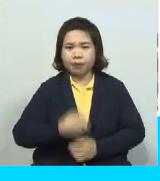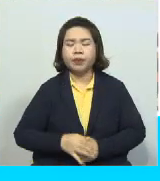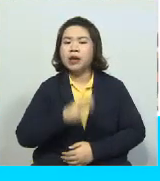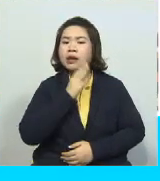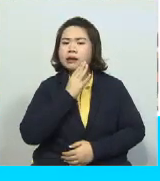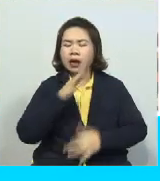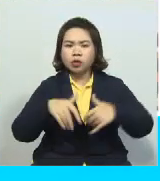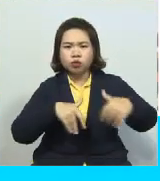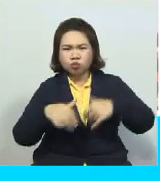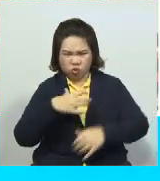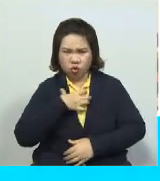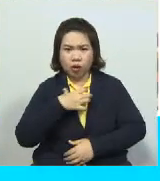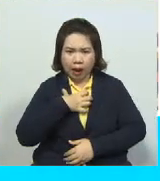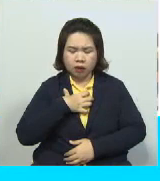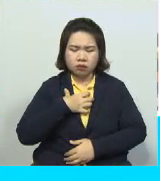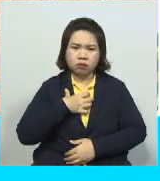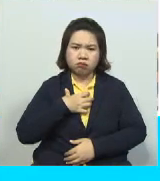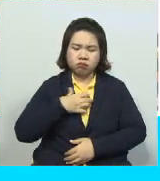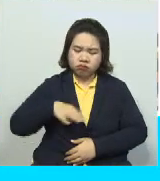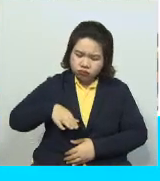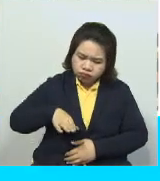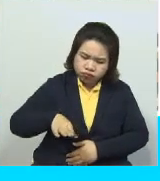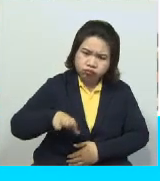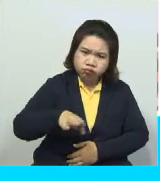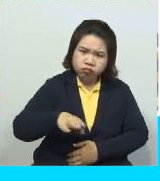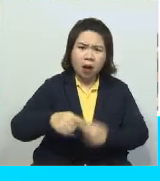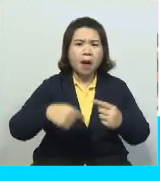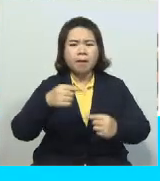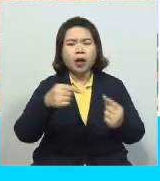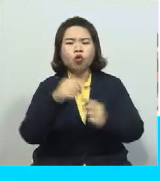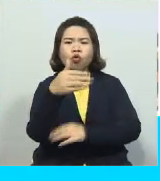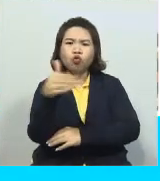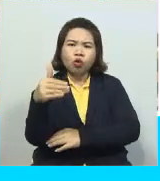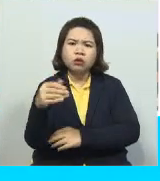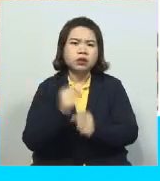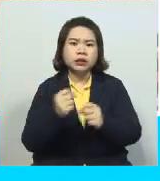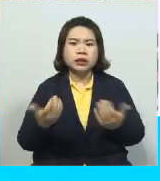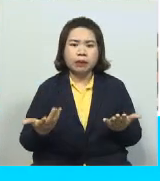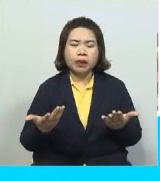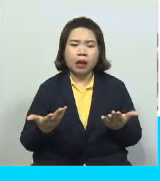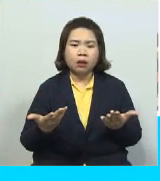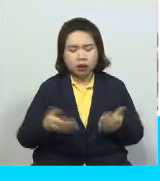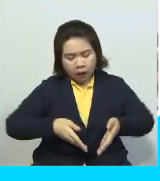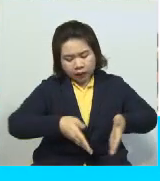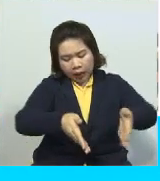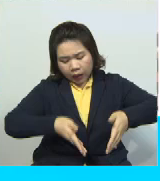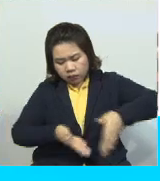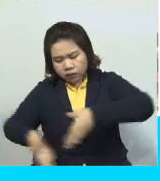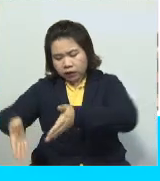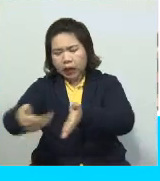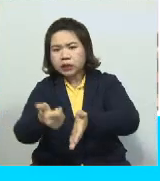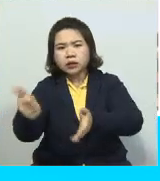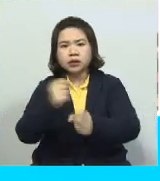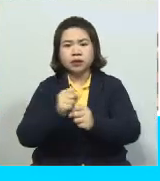าเกิดพี่น้องประชาชนมีความจำเป็นต้องเดินทางระหว่างฝั่งของกรุงเทพข้ามไปยังฝั่งธนเนี่ยจะสามารถใช้เส้นทางเลี่ยงทางไหนได้บ้างครับหรือว่าเช่น